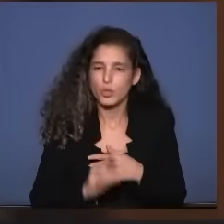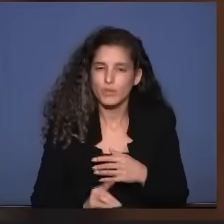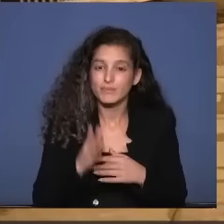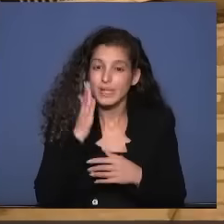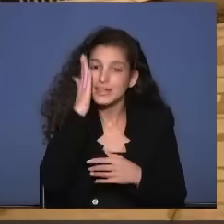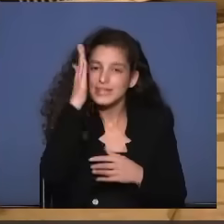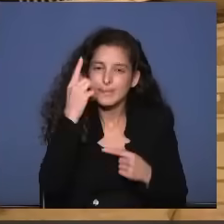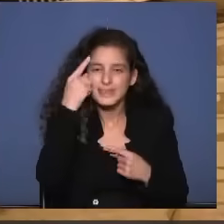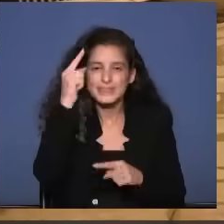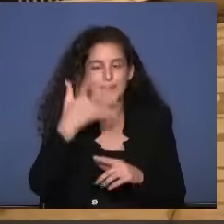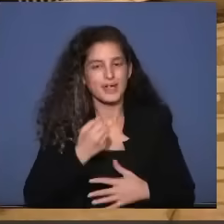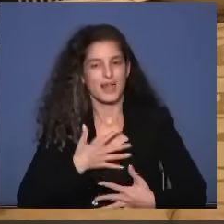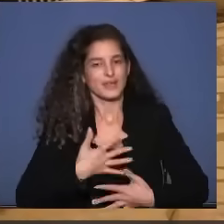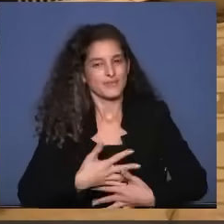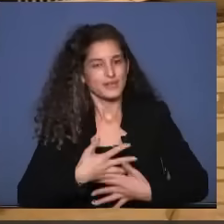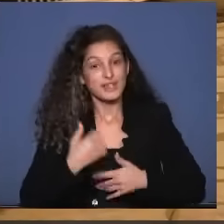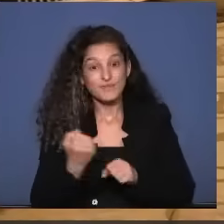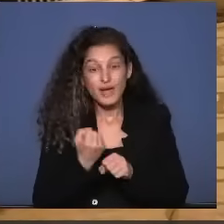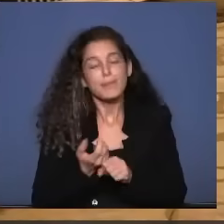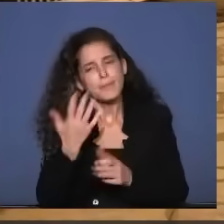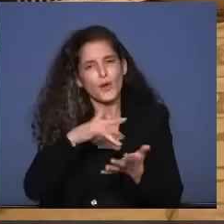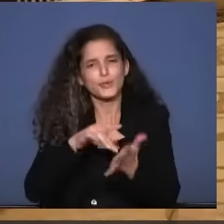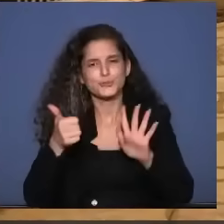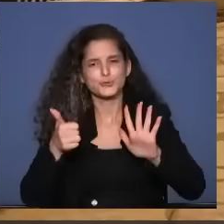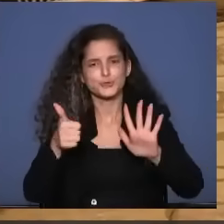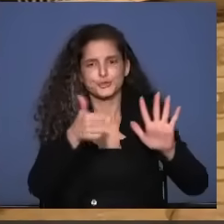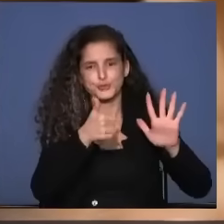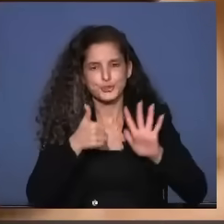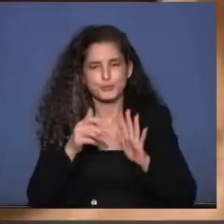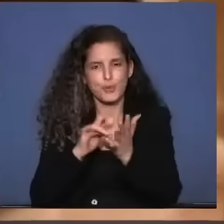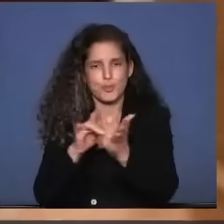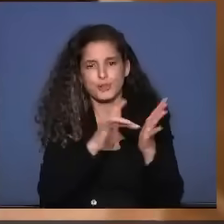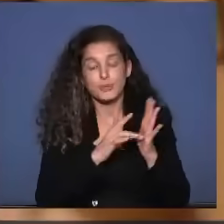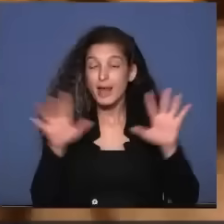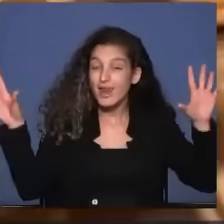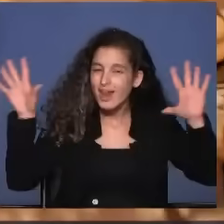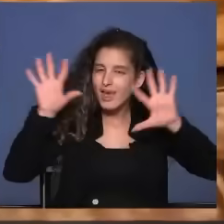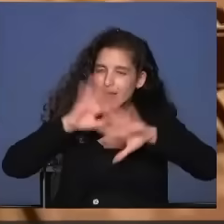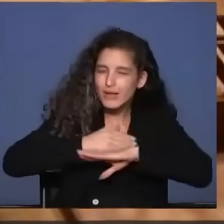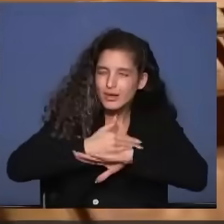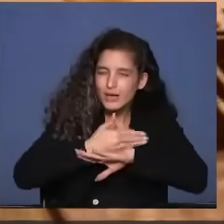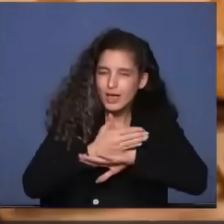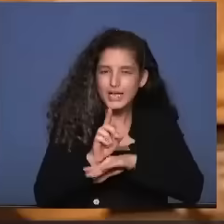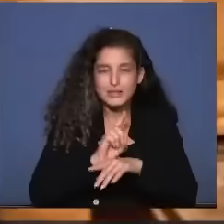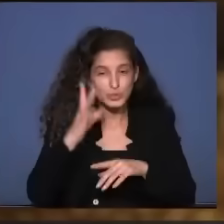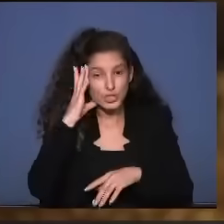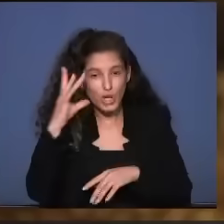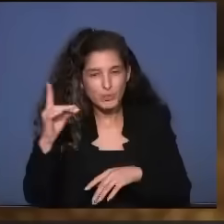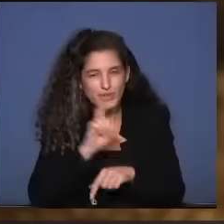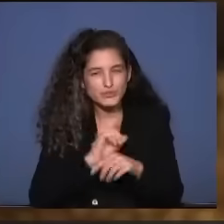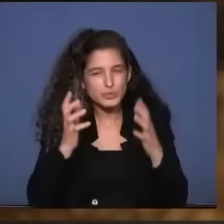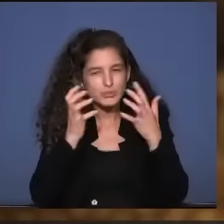המיזם לקחת אוויר יפעל בעוד שישה מרכזים. שעות הלילה בסוף, באמת ברגעים של טראומה וברגעים של משבר,